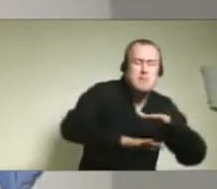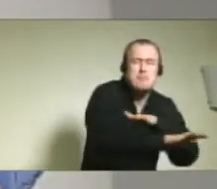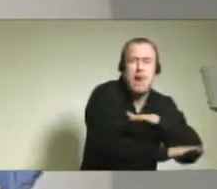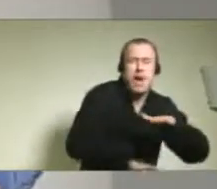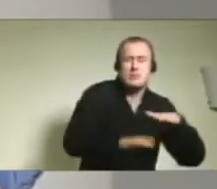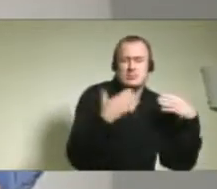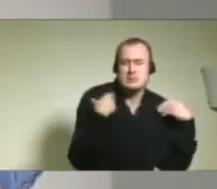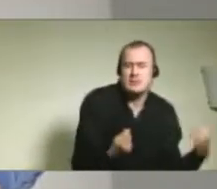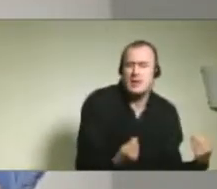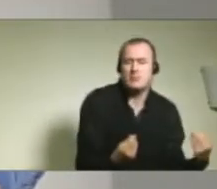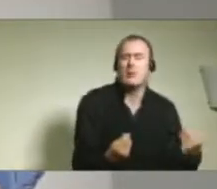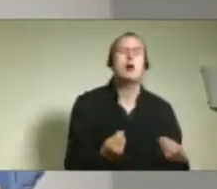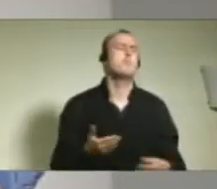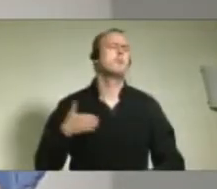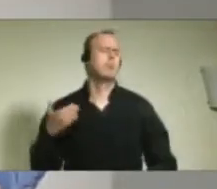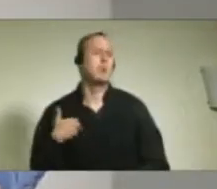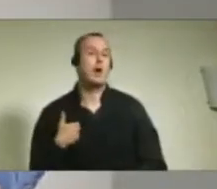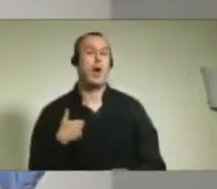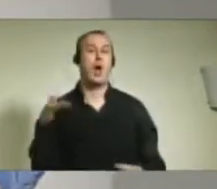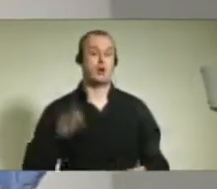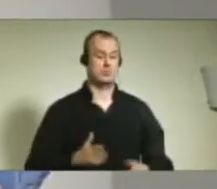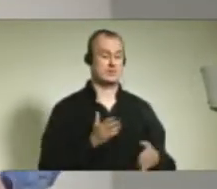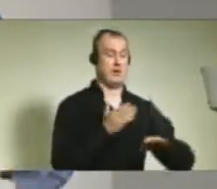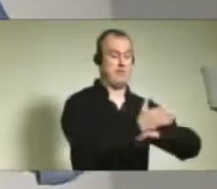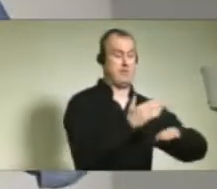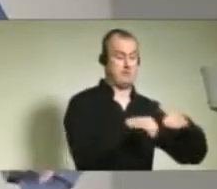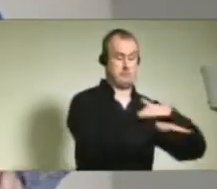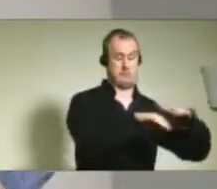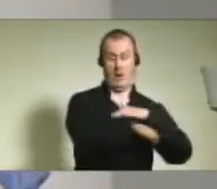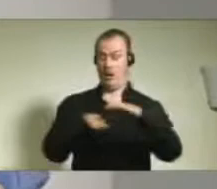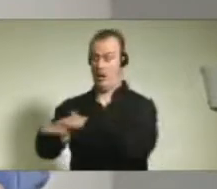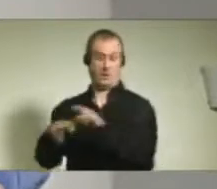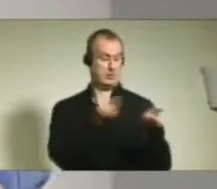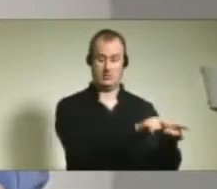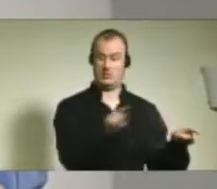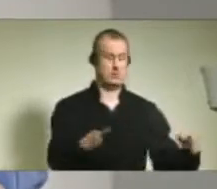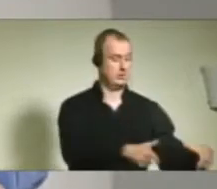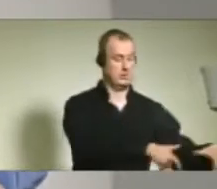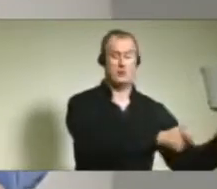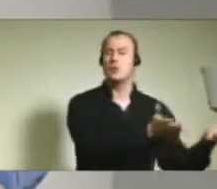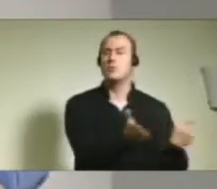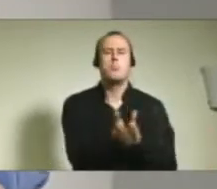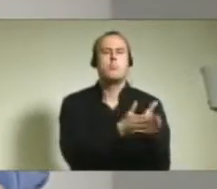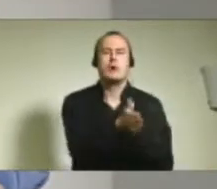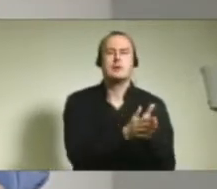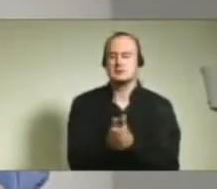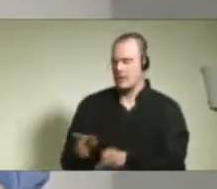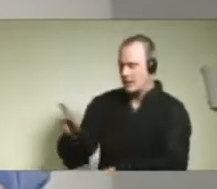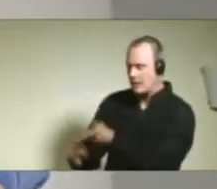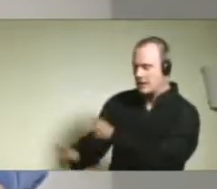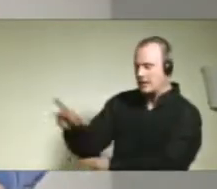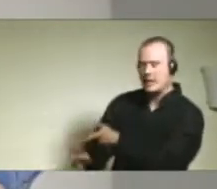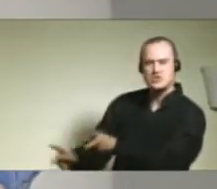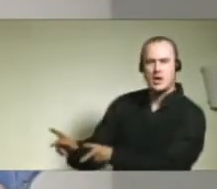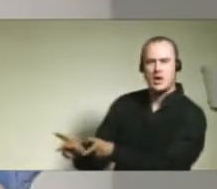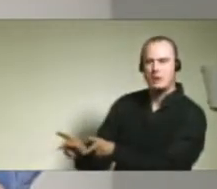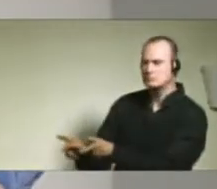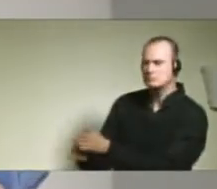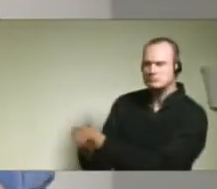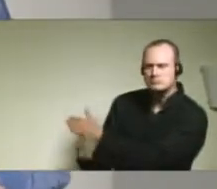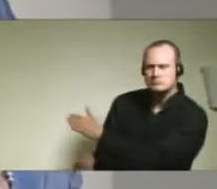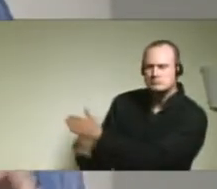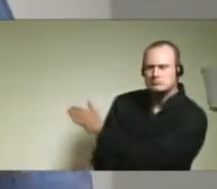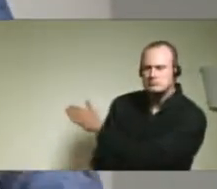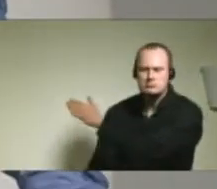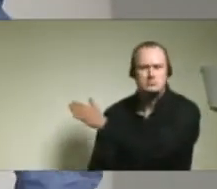en est suivante. Les banques ne s'intéressent pas à ce segment de la population. Et donc, ils